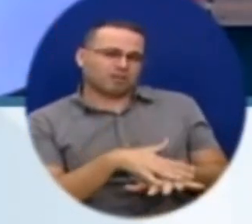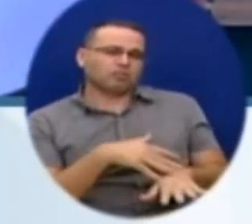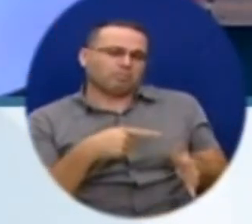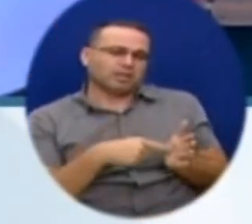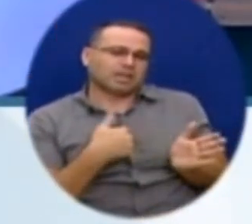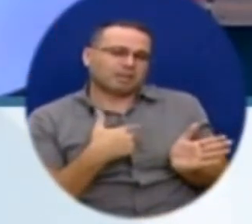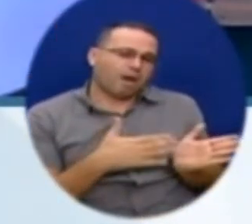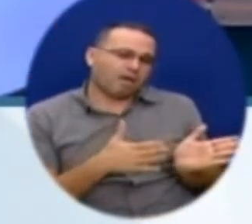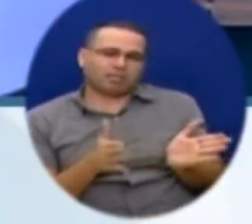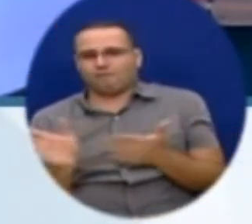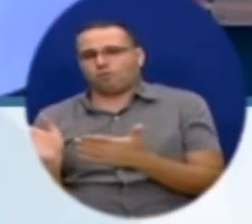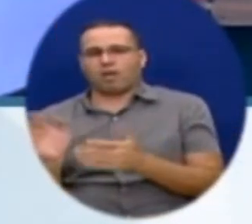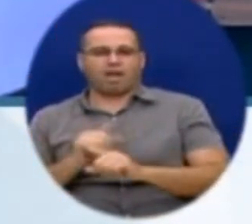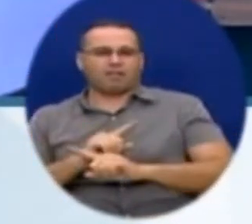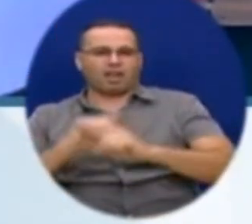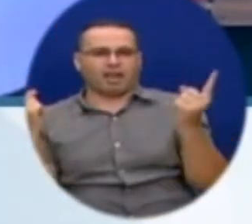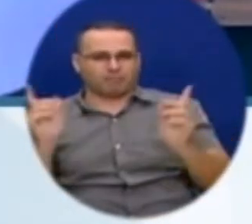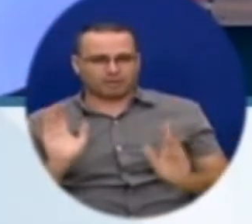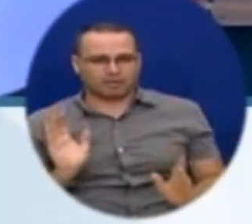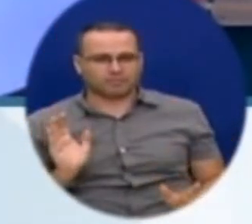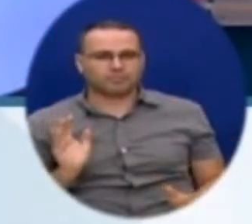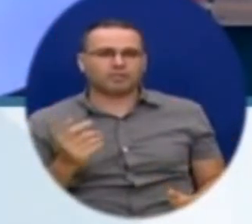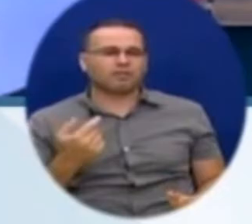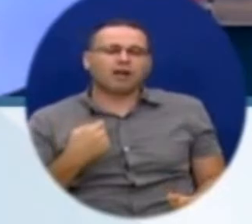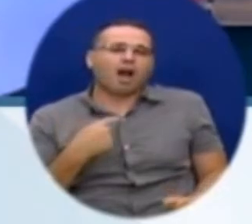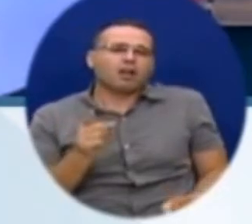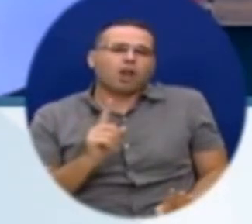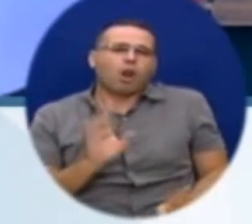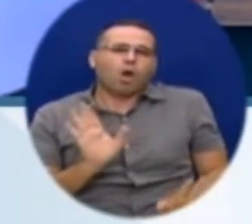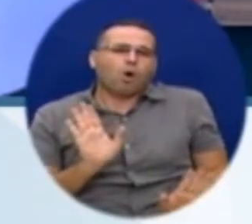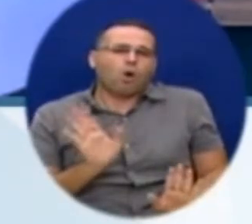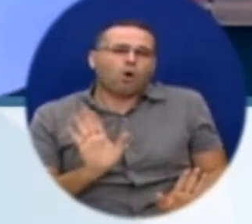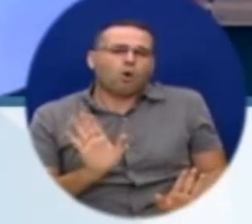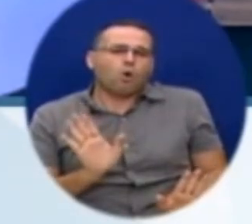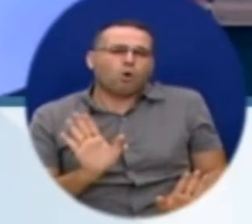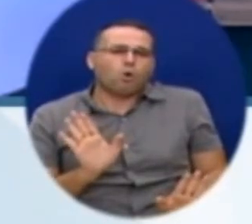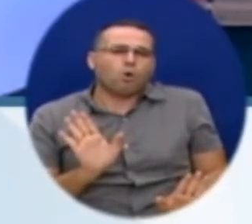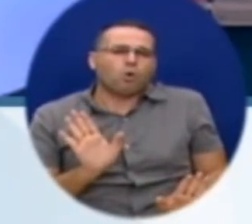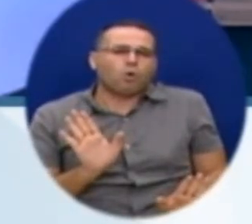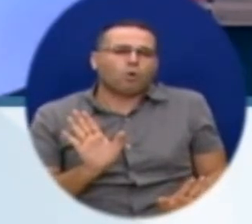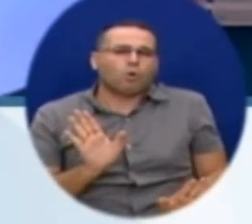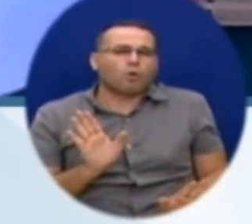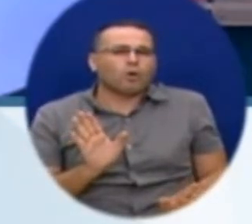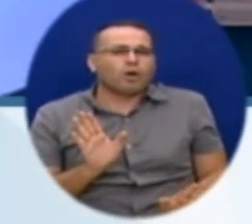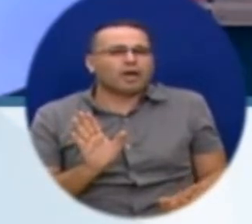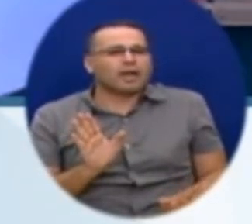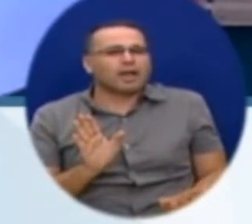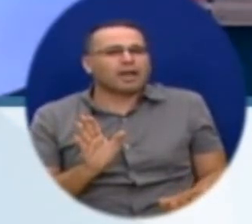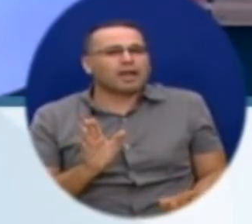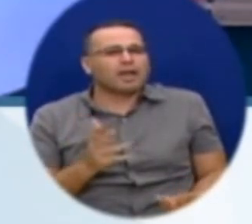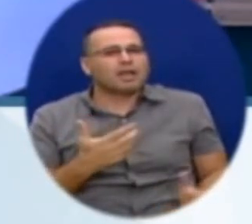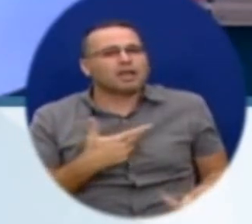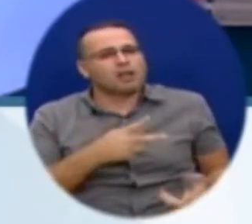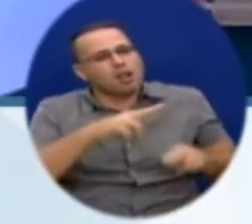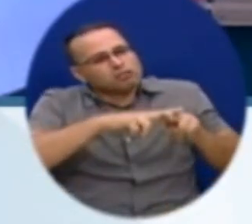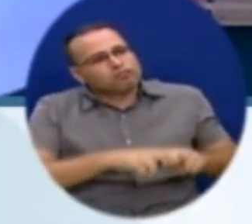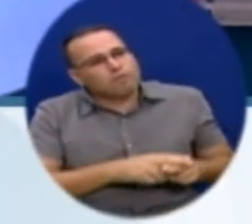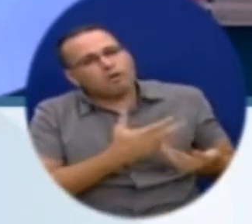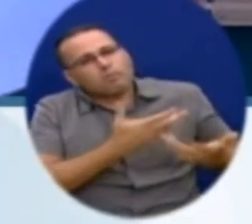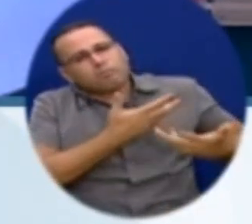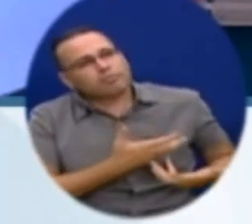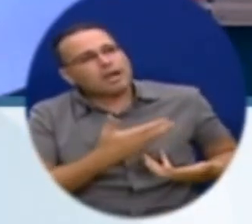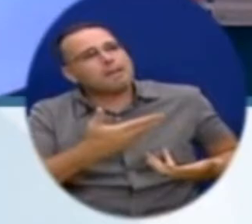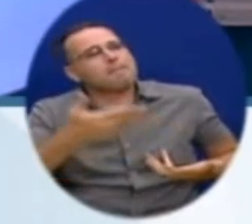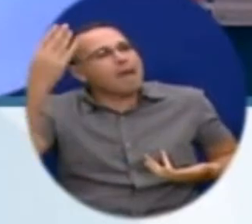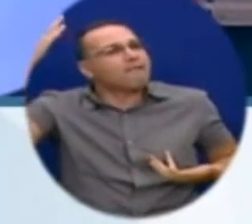אחר לגמרי, ואני בכלל לא מתיימר לשאת אחריי איזשהו נטל מעבר